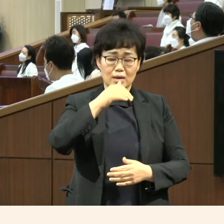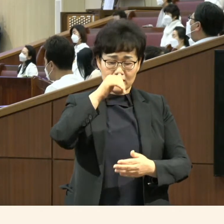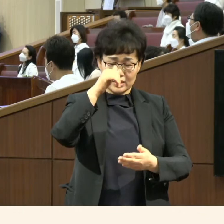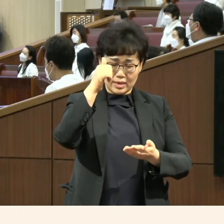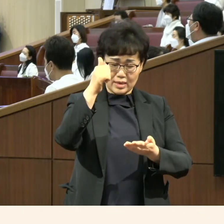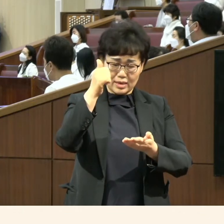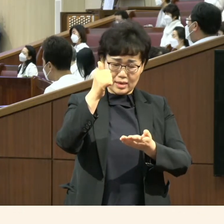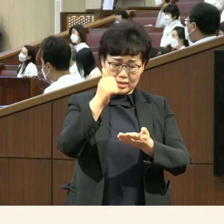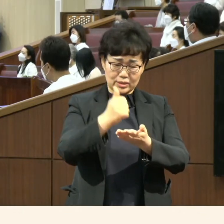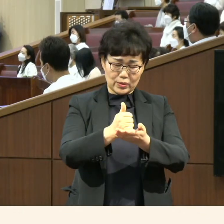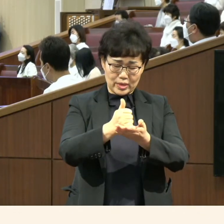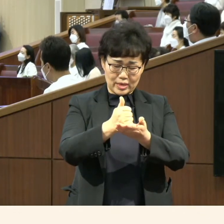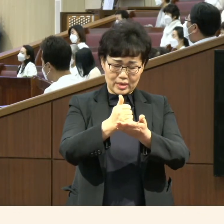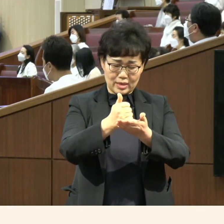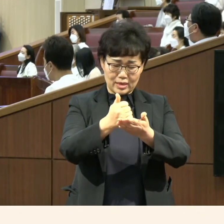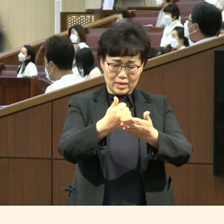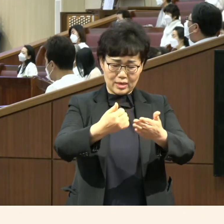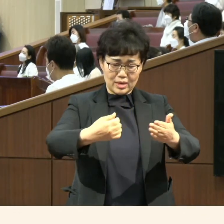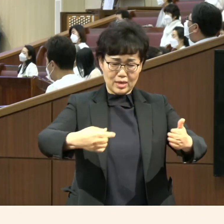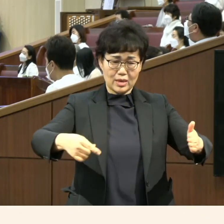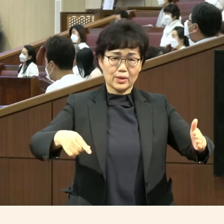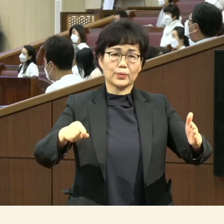나의 죄